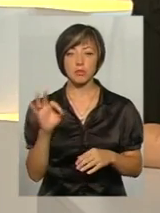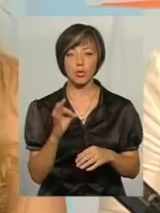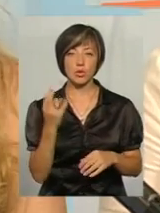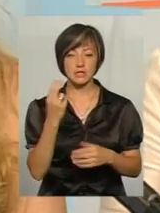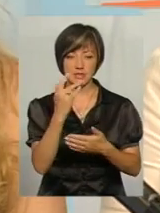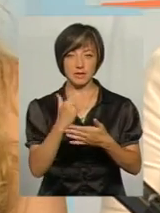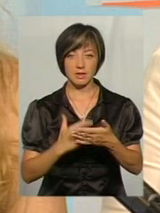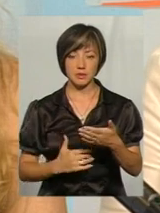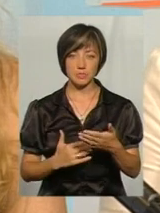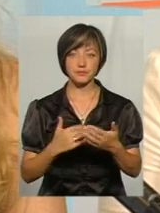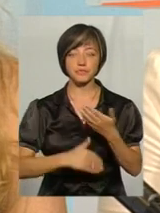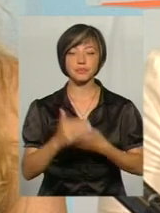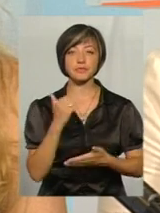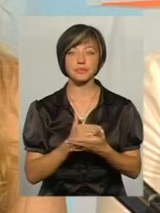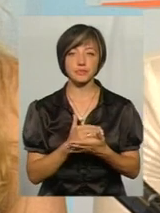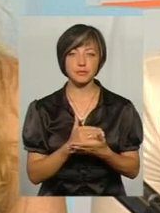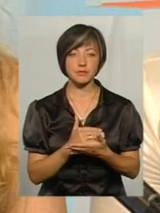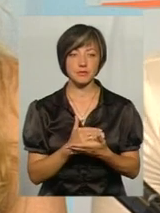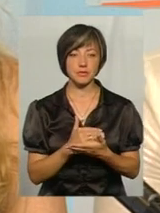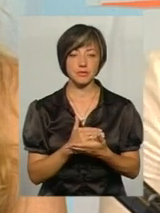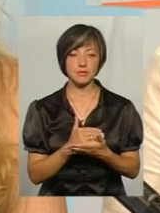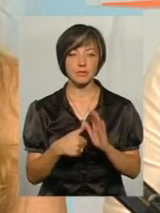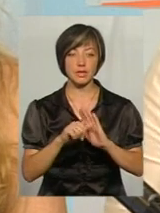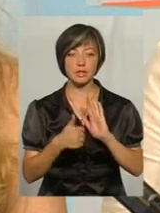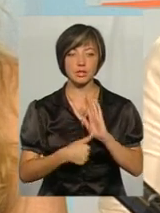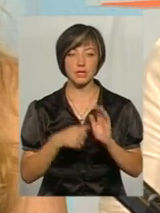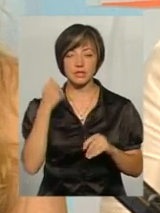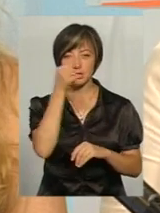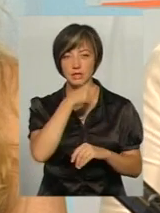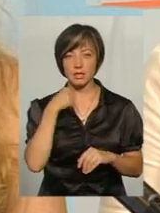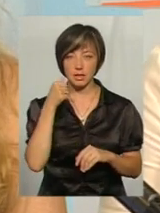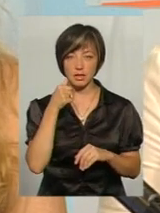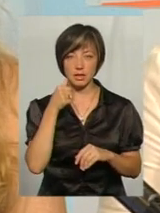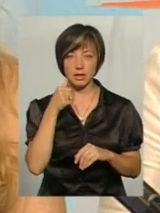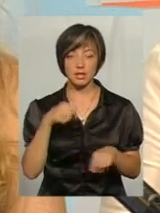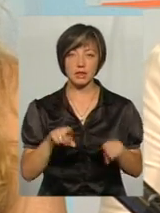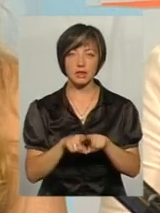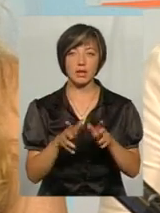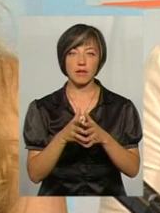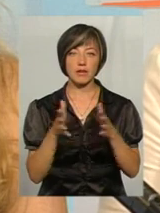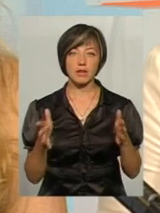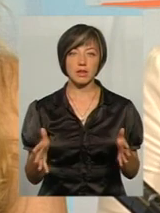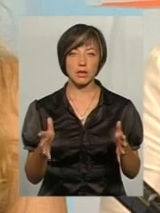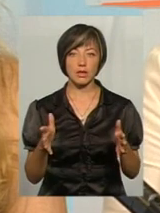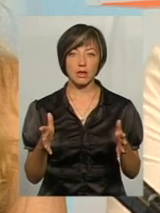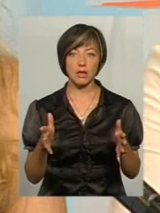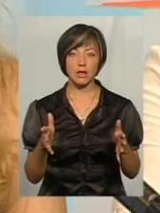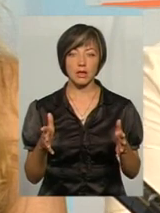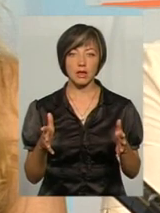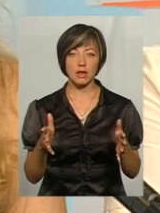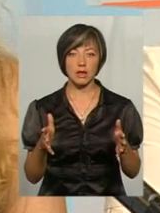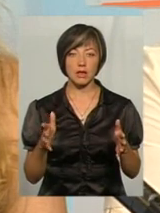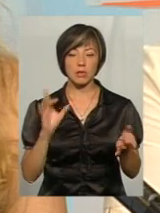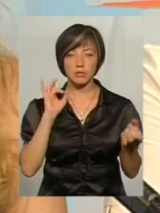про статистику, то останній, це 16-й рік, в нас був такий великий або також гучний випадок,